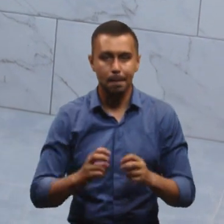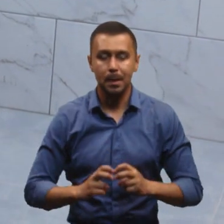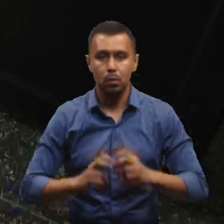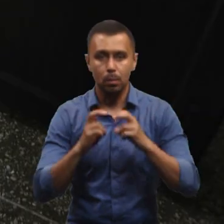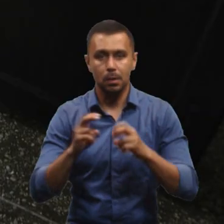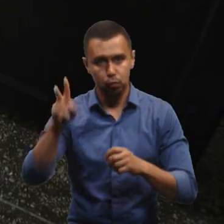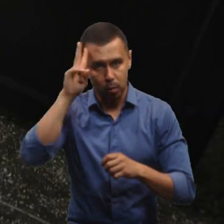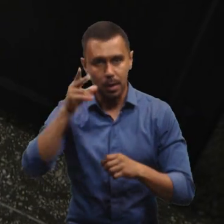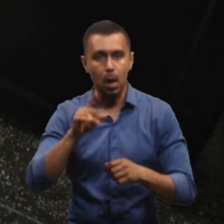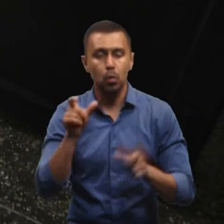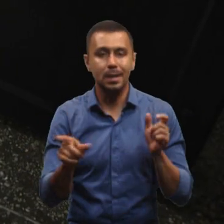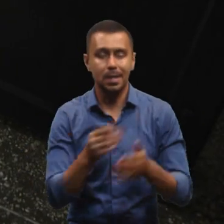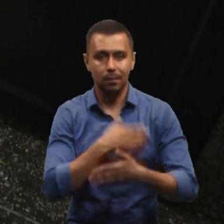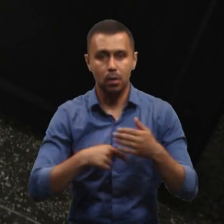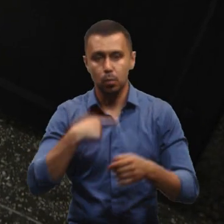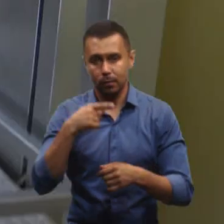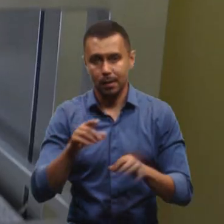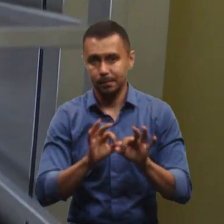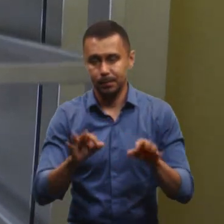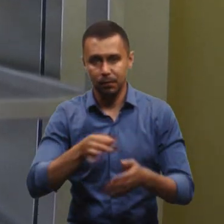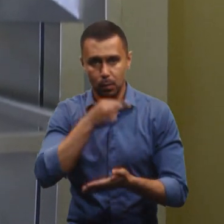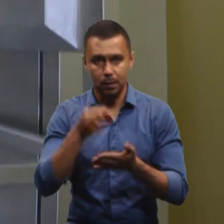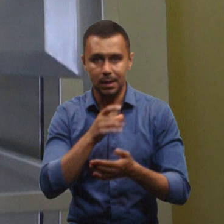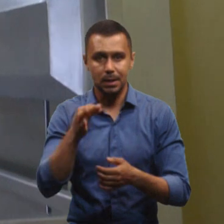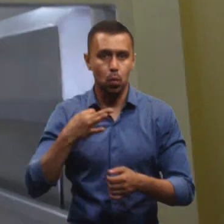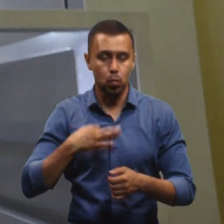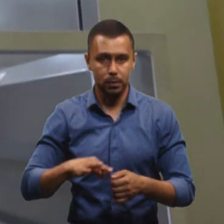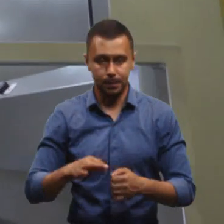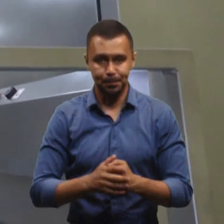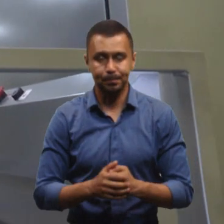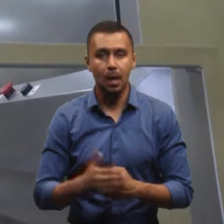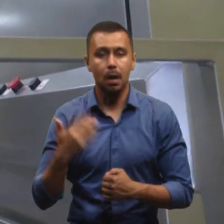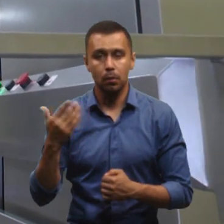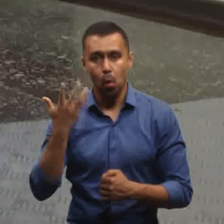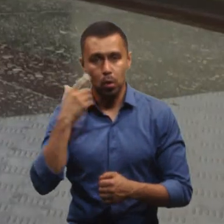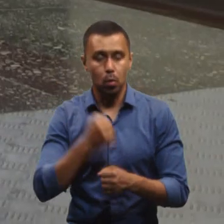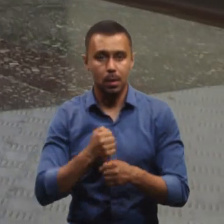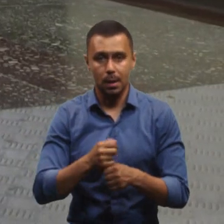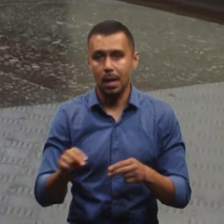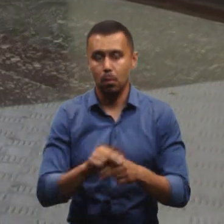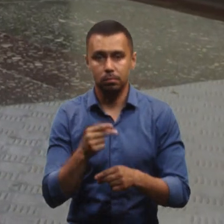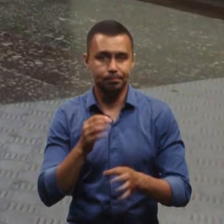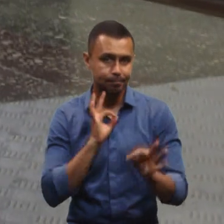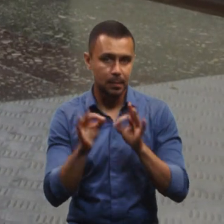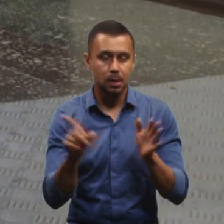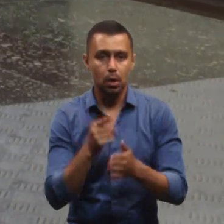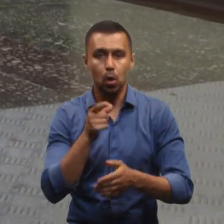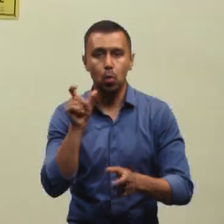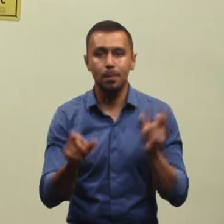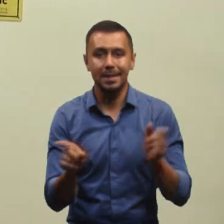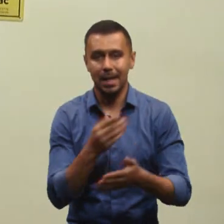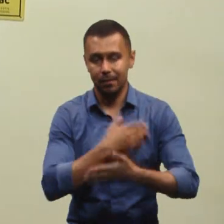людей з інвалідністю, розповідає відповідальний за курси автошколи Олександр Баручак. За його словами, коли робили ремонт, радилися з людьми з